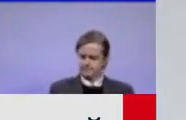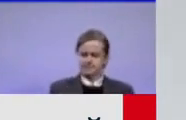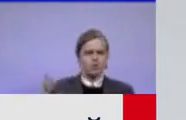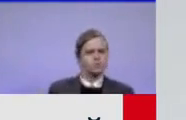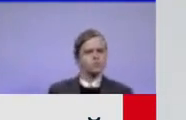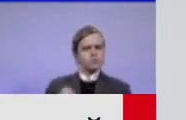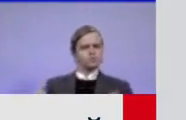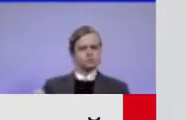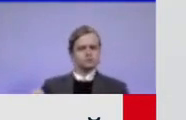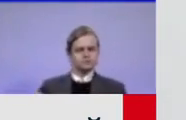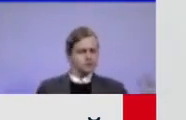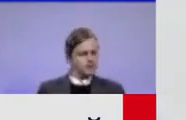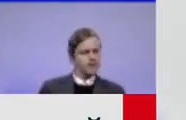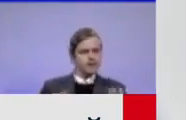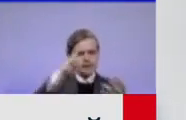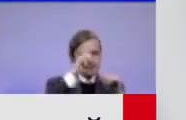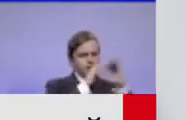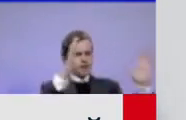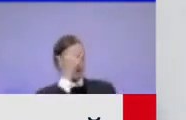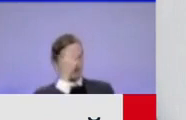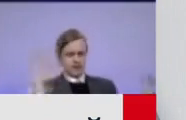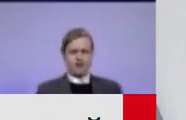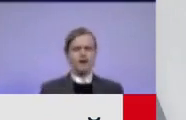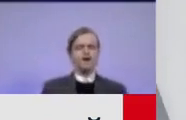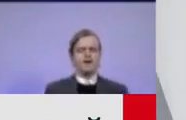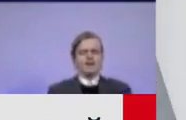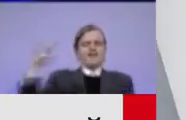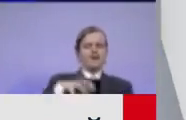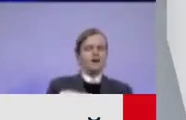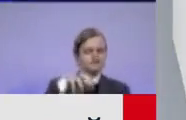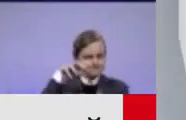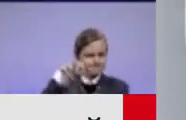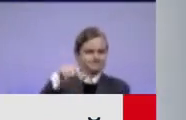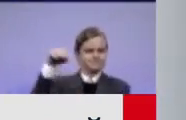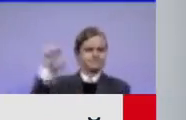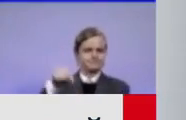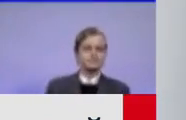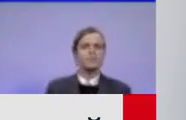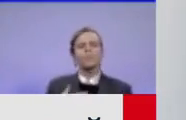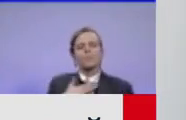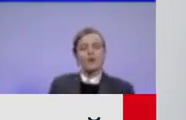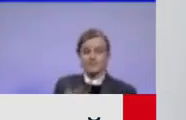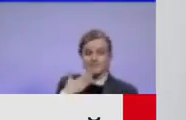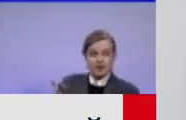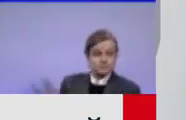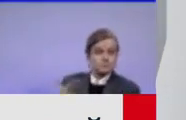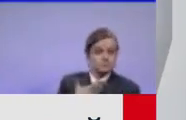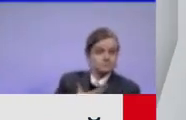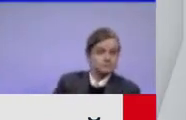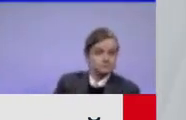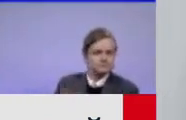Îi mulțumesc doamnei von der Leyen pentru eforturile sale în toți acești